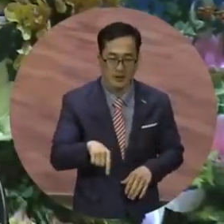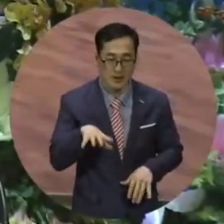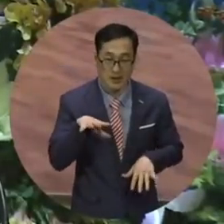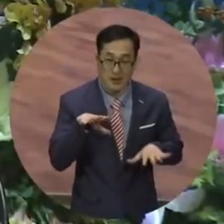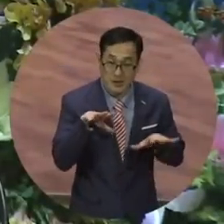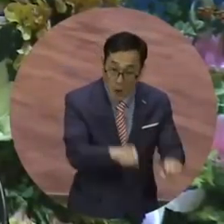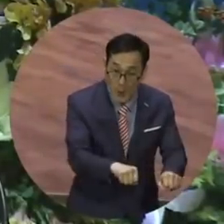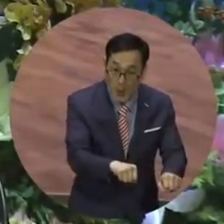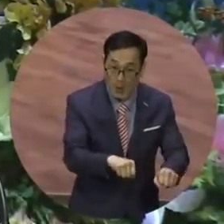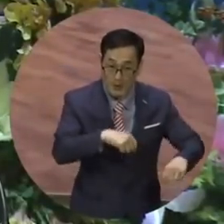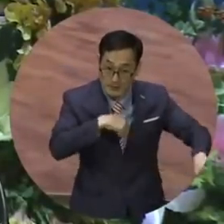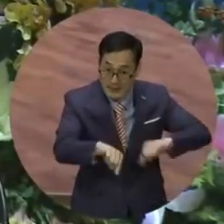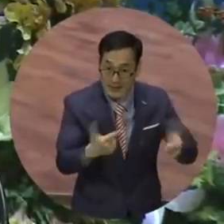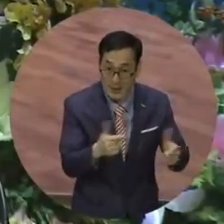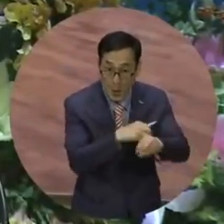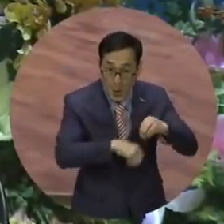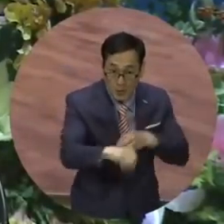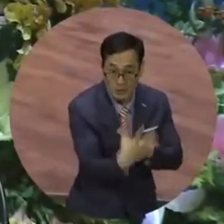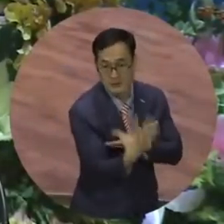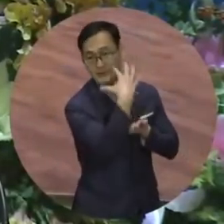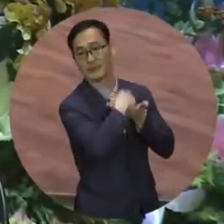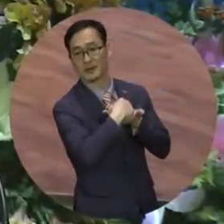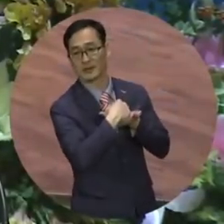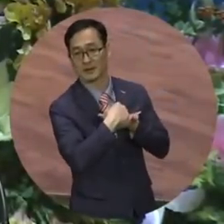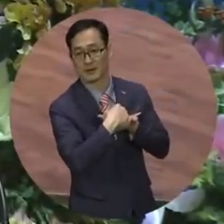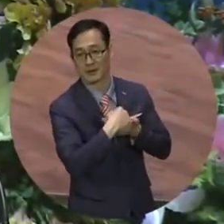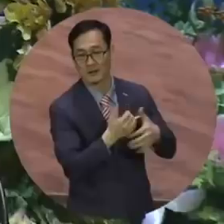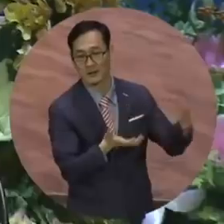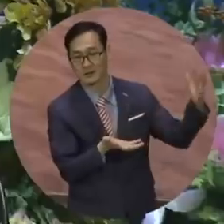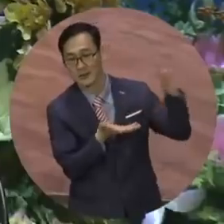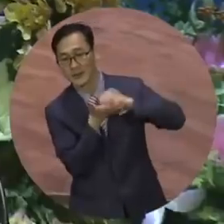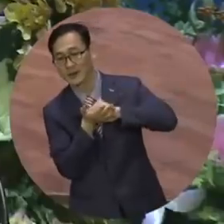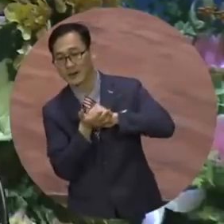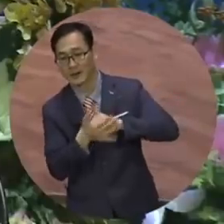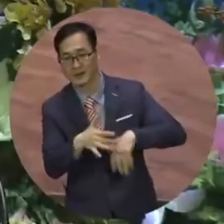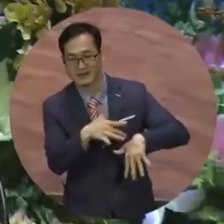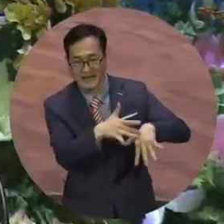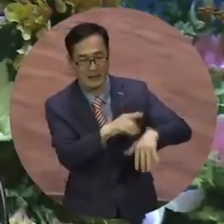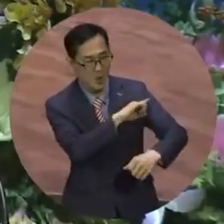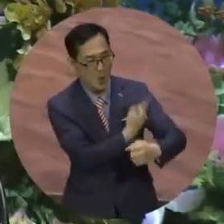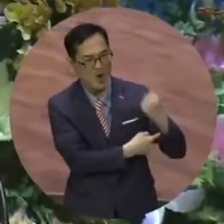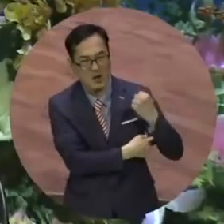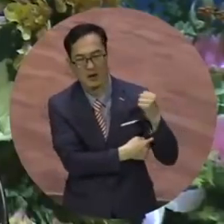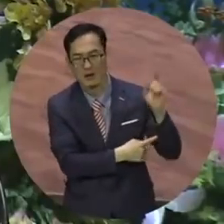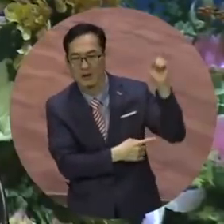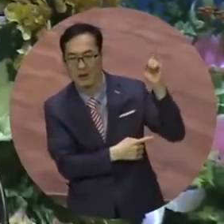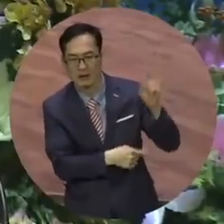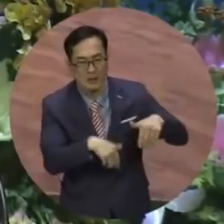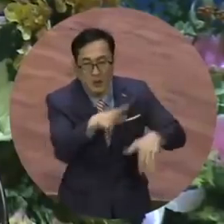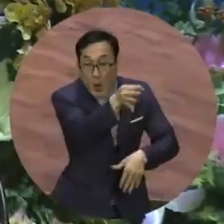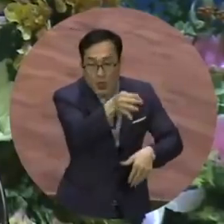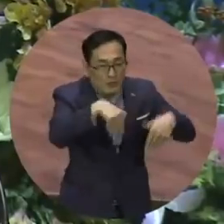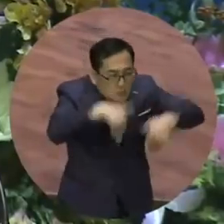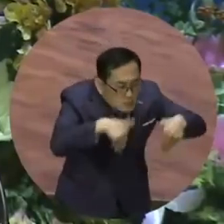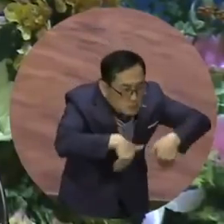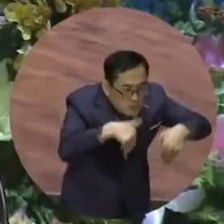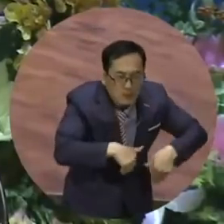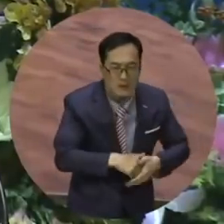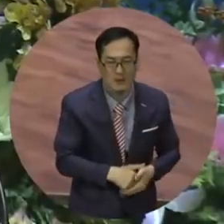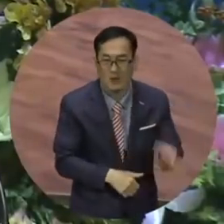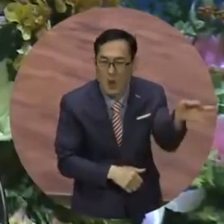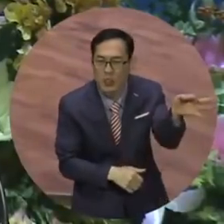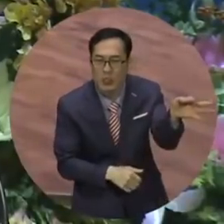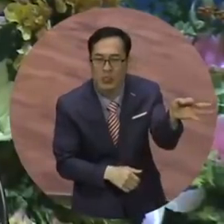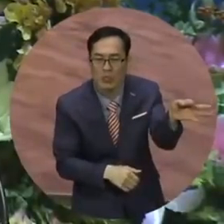살아. 돈에 잡혀 살고 세상 권력에 잡혀 살고 가장 권력을 하면 그냥 막 돈이라 그러면 잡혀 전부 종으로